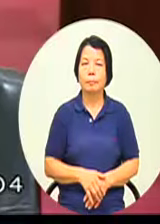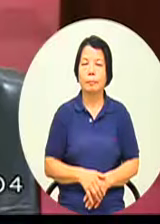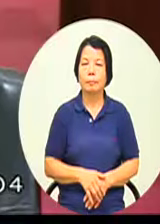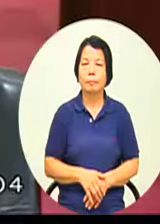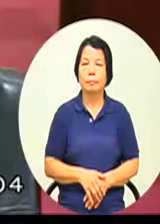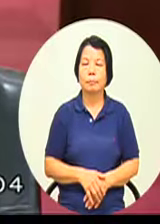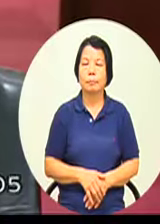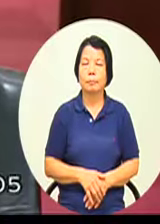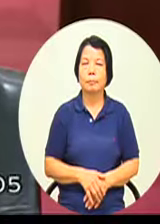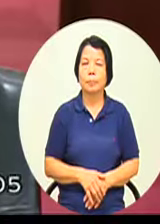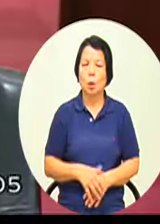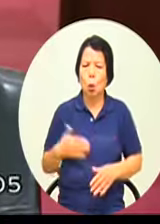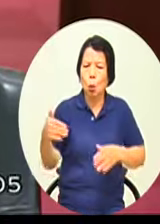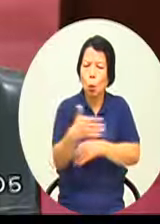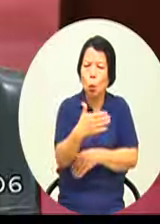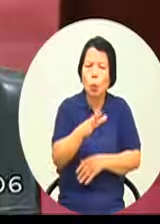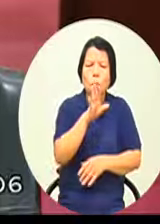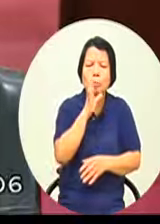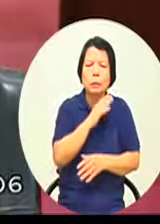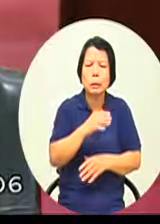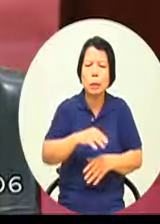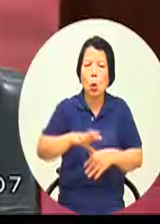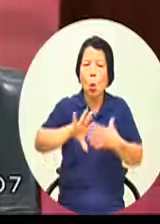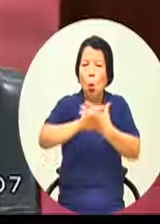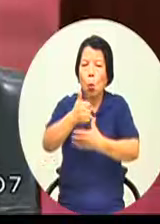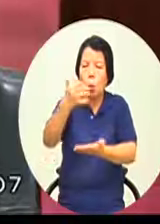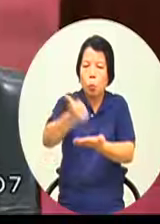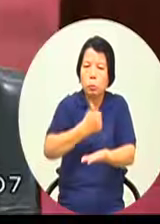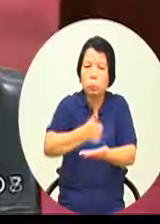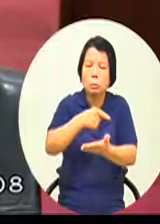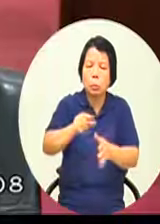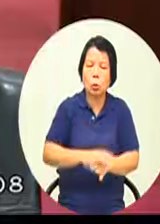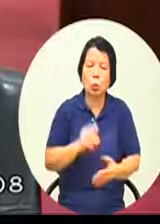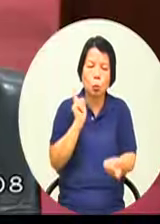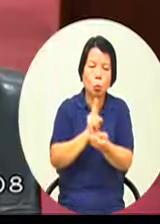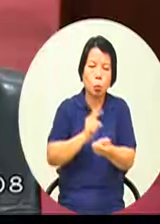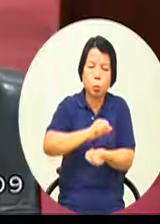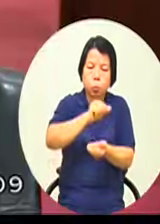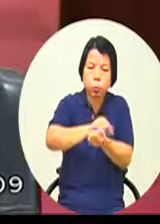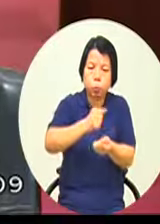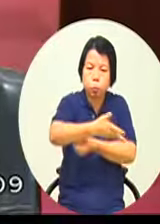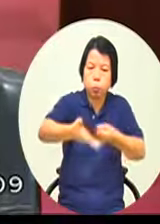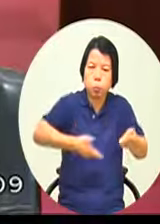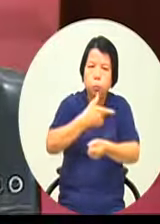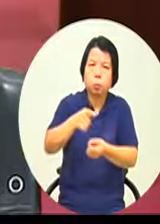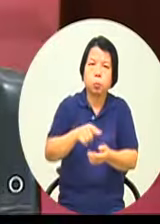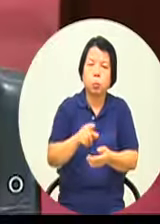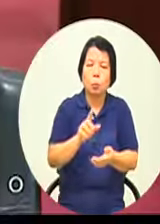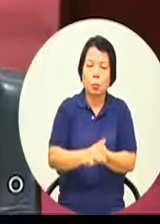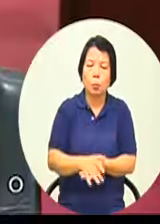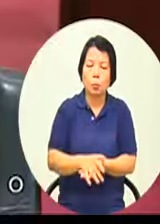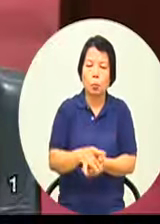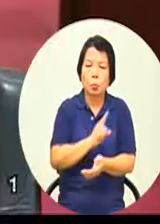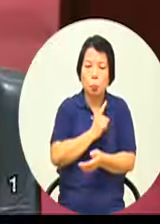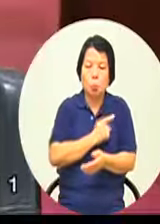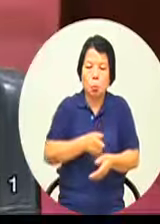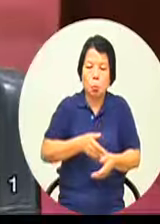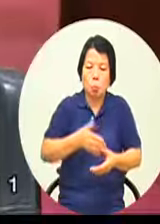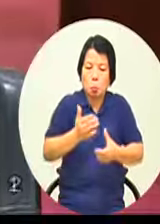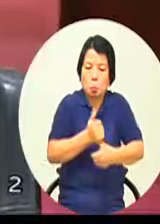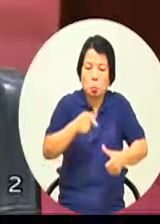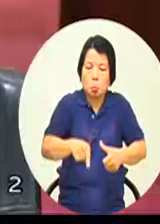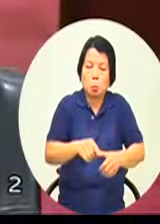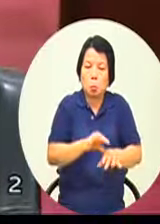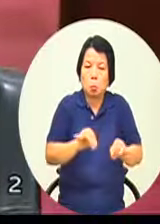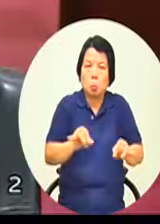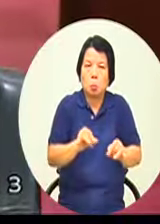种的对不对啦吼？还是讲本地种的？伊对对整个大庇湖的即、這个。本地即个诶鱼啊，对不对吼？本地